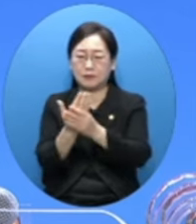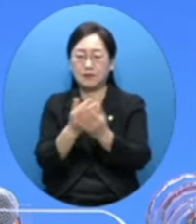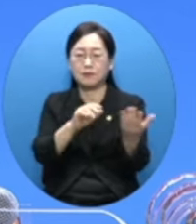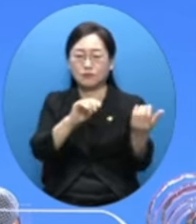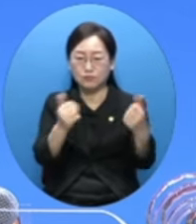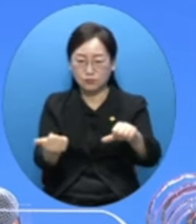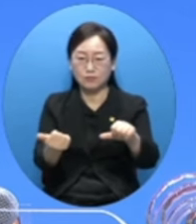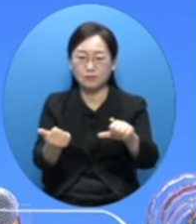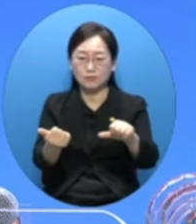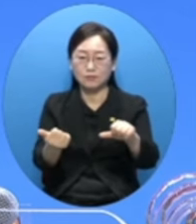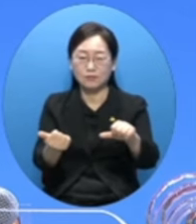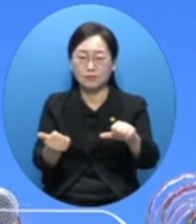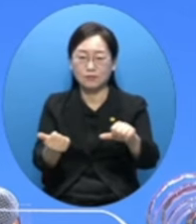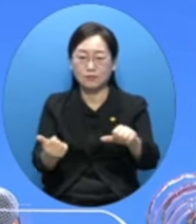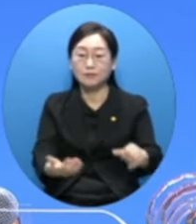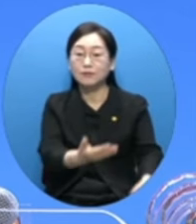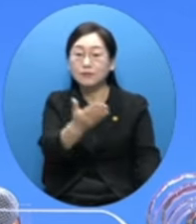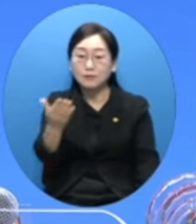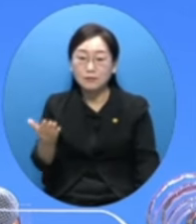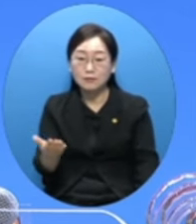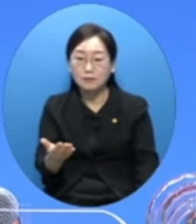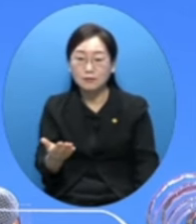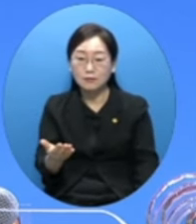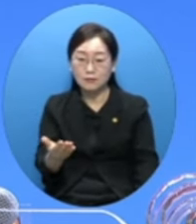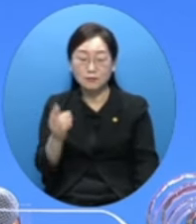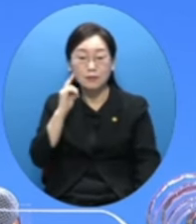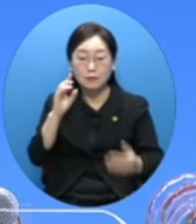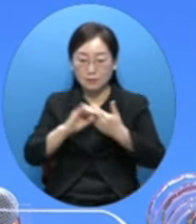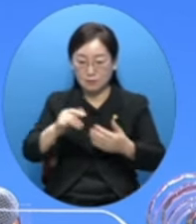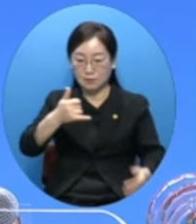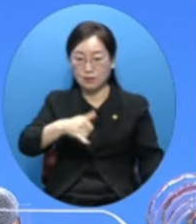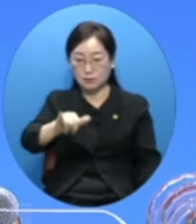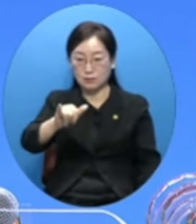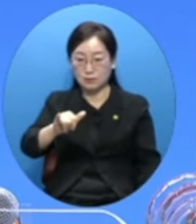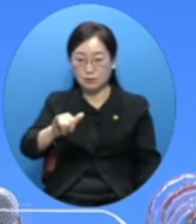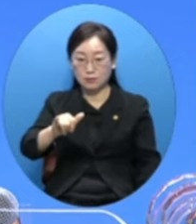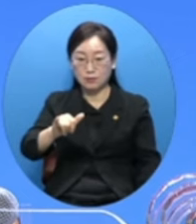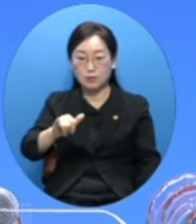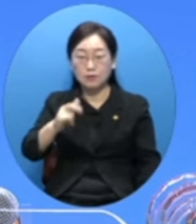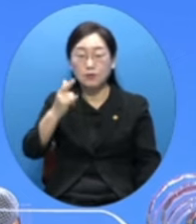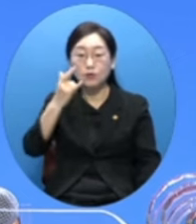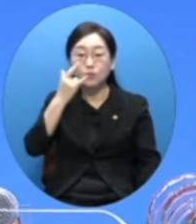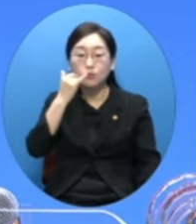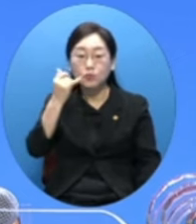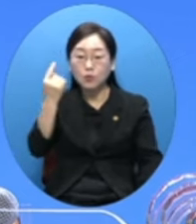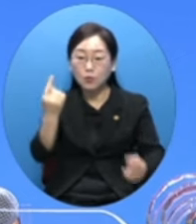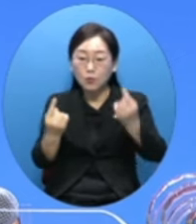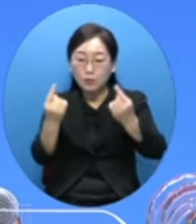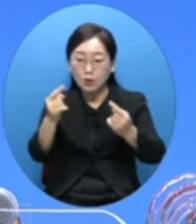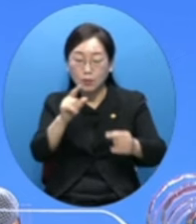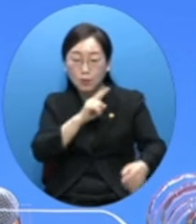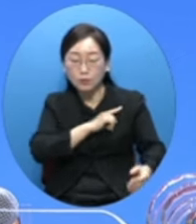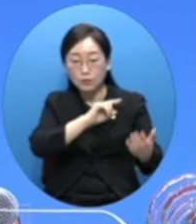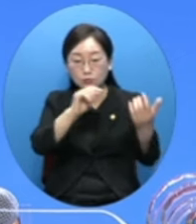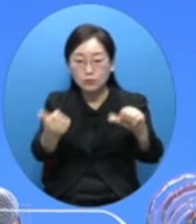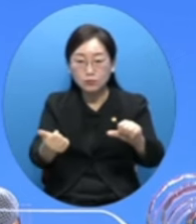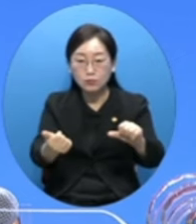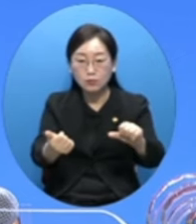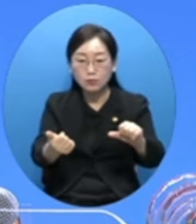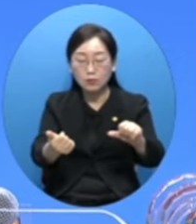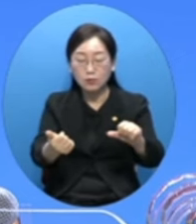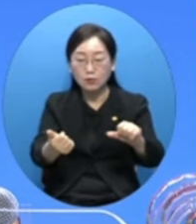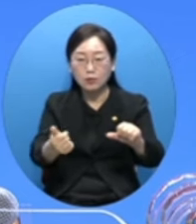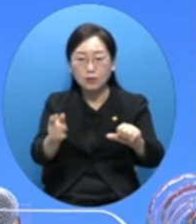죽어가게 된 것입니다. 여러분, 자식이 부모님보다 먼저 죽어가면 그 절망은 말할 수가